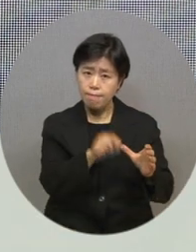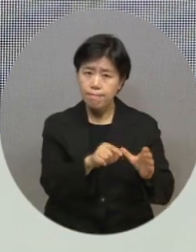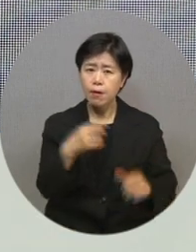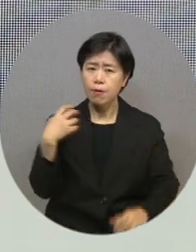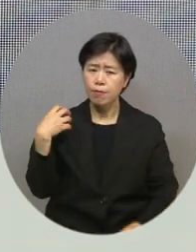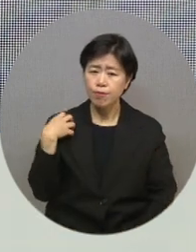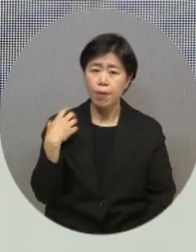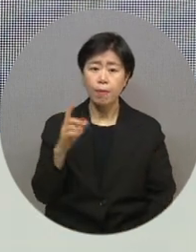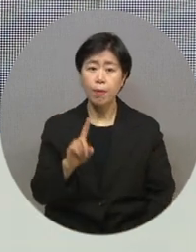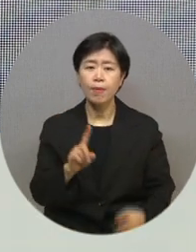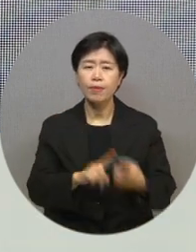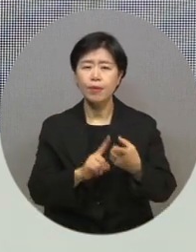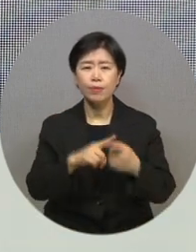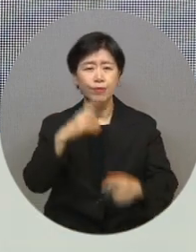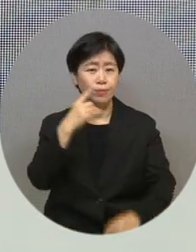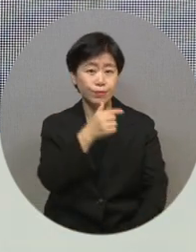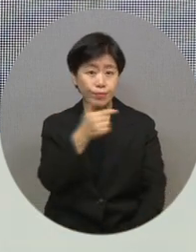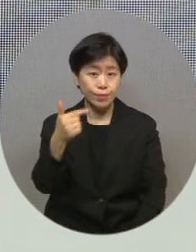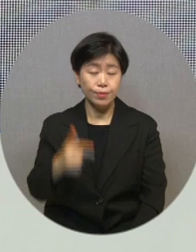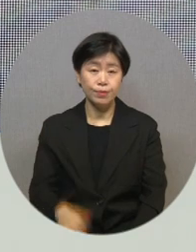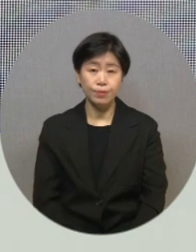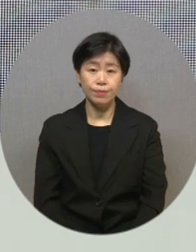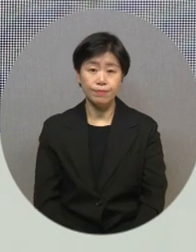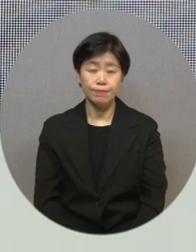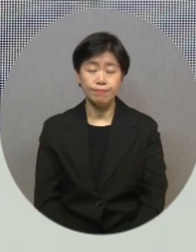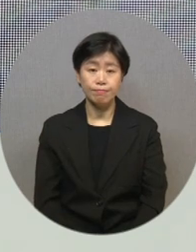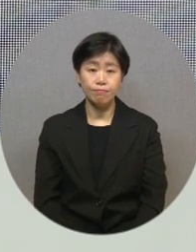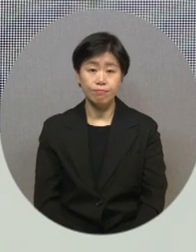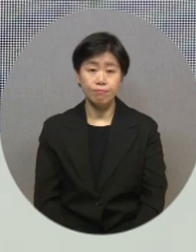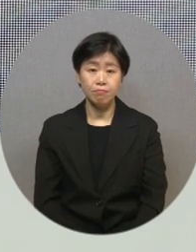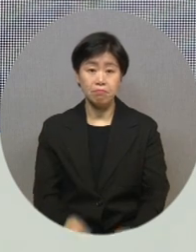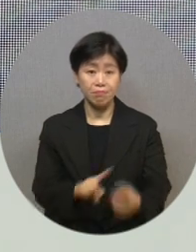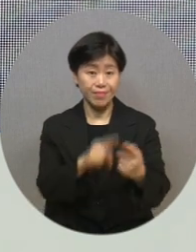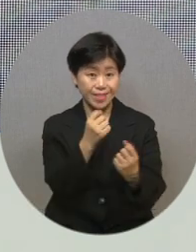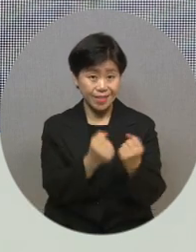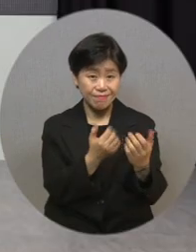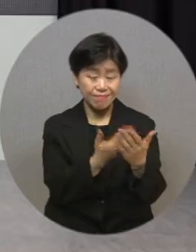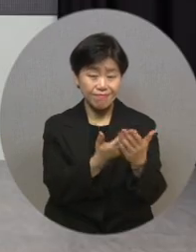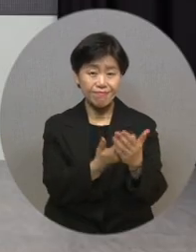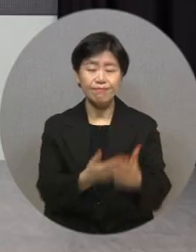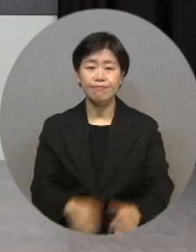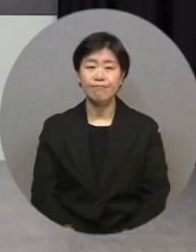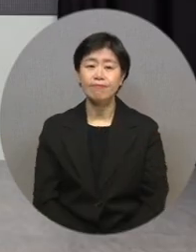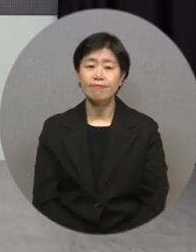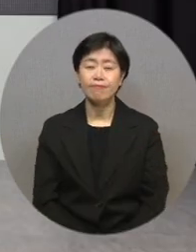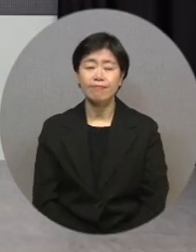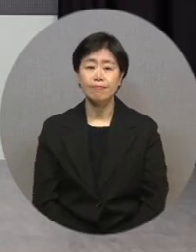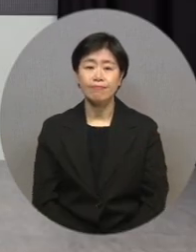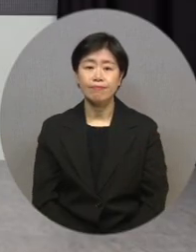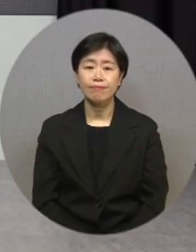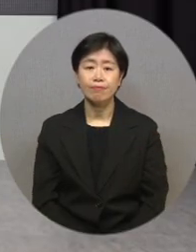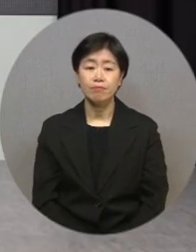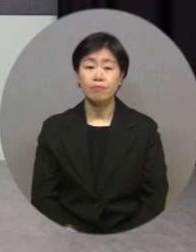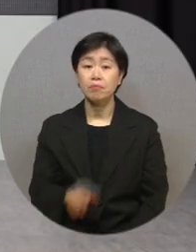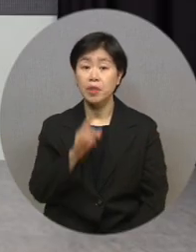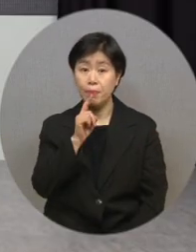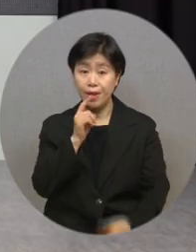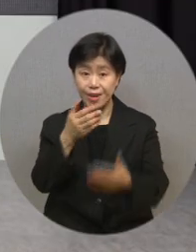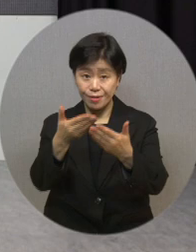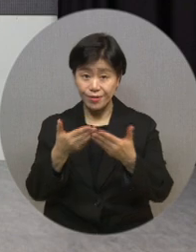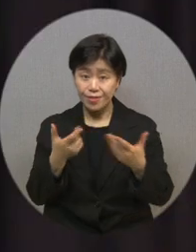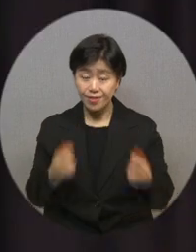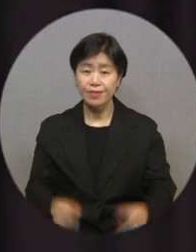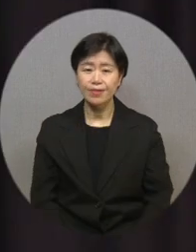궁금한데이 공공 기관으로서의 어떤 역할을 주로 해 왔습니까네 소개하신 대로